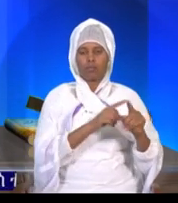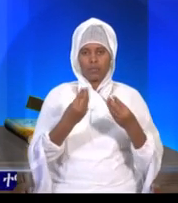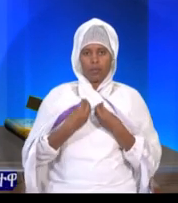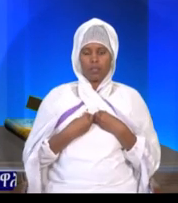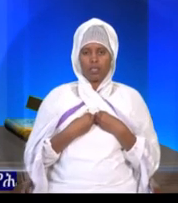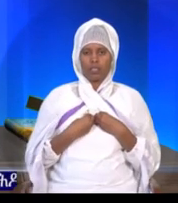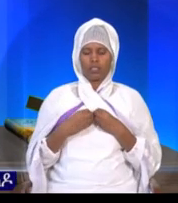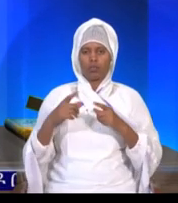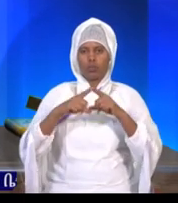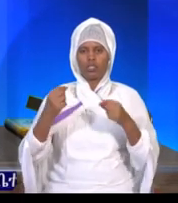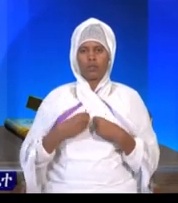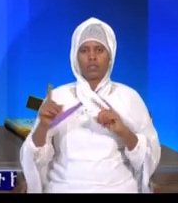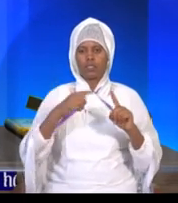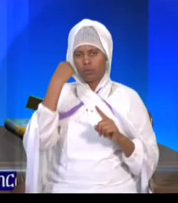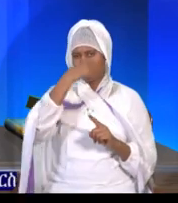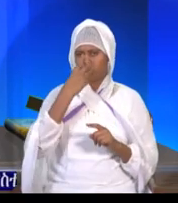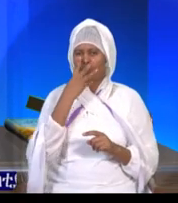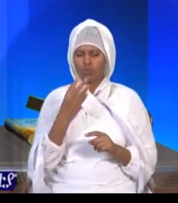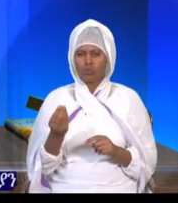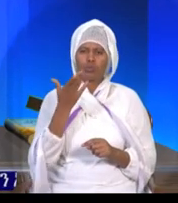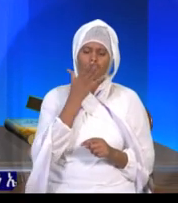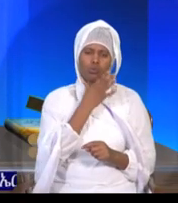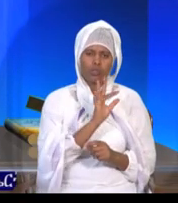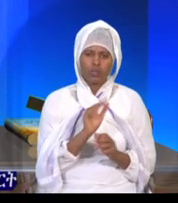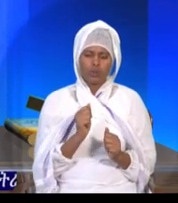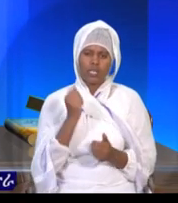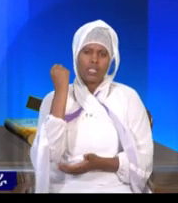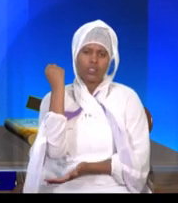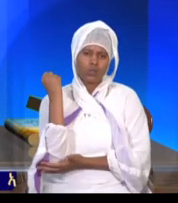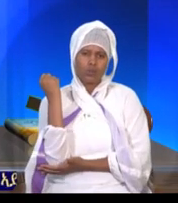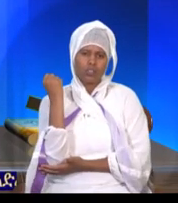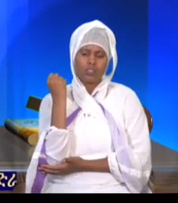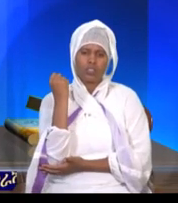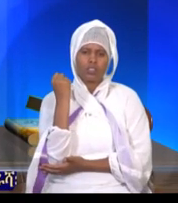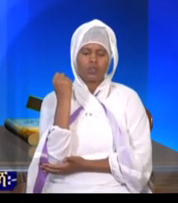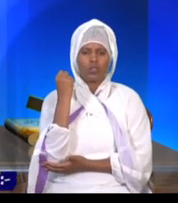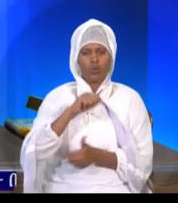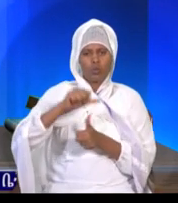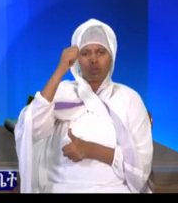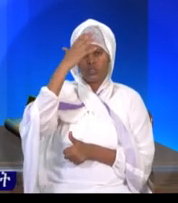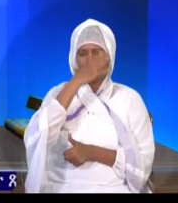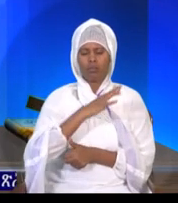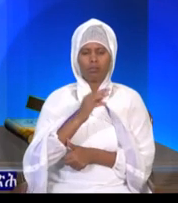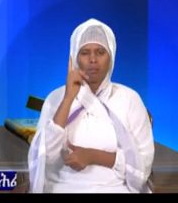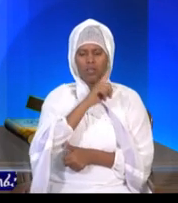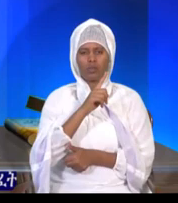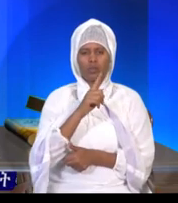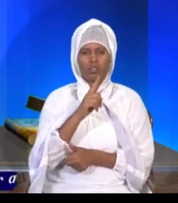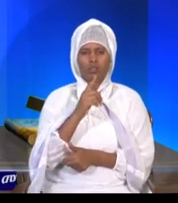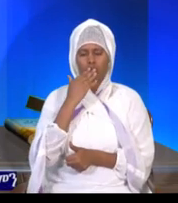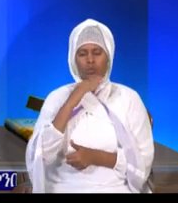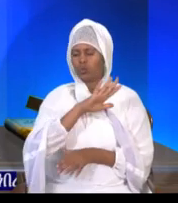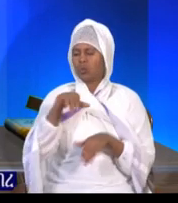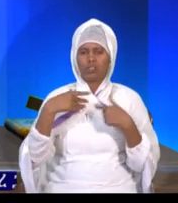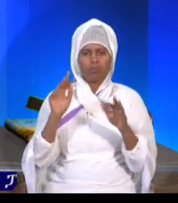مسا بركا كفو يهون أتبع البوستا زي مستسب حماء يهون صبوء يهون نويح